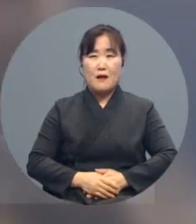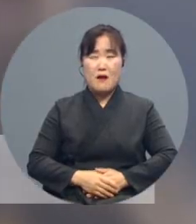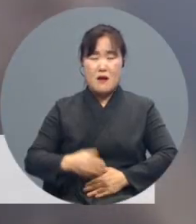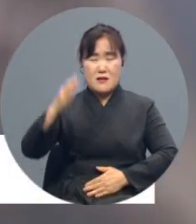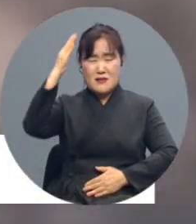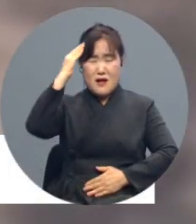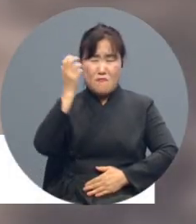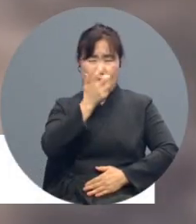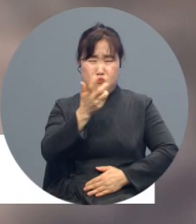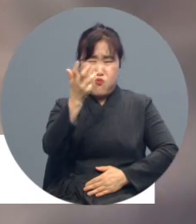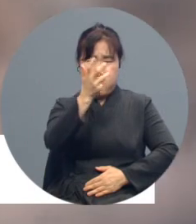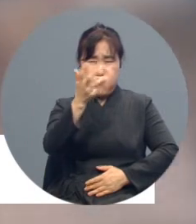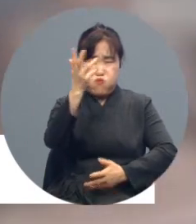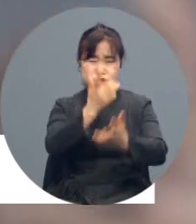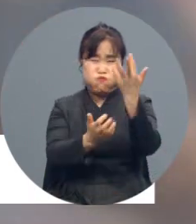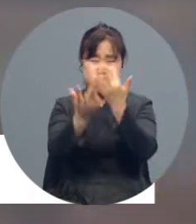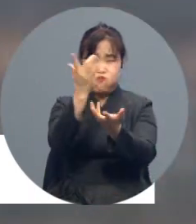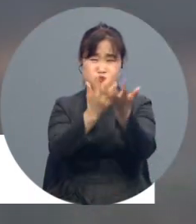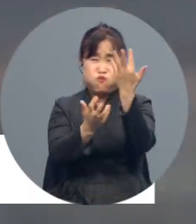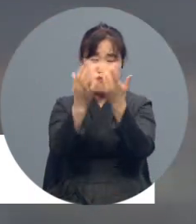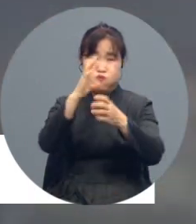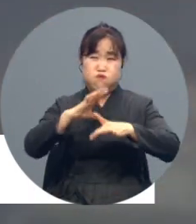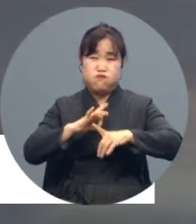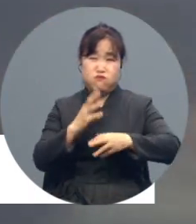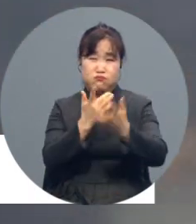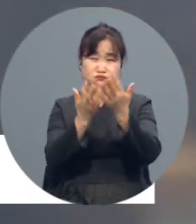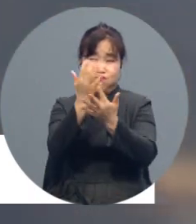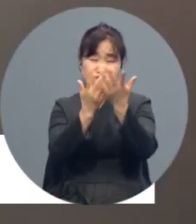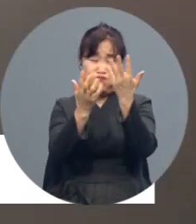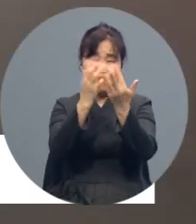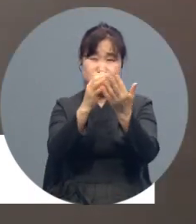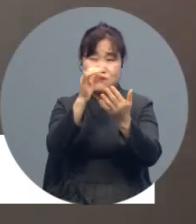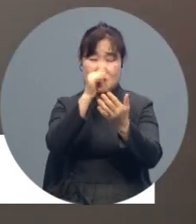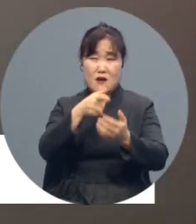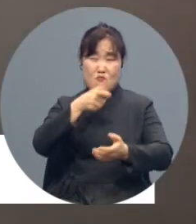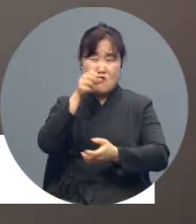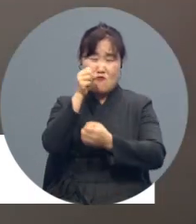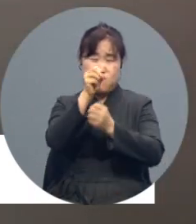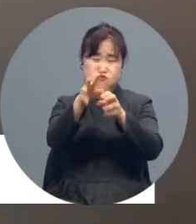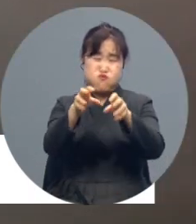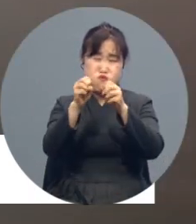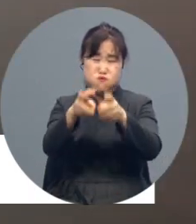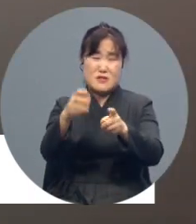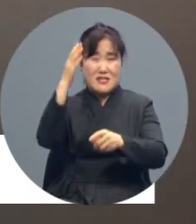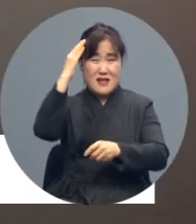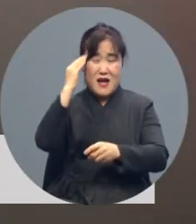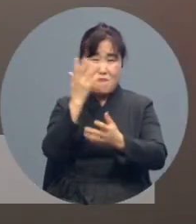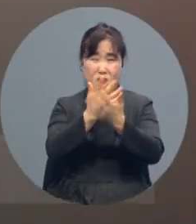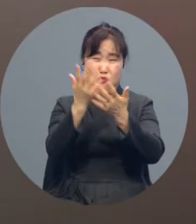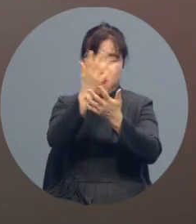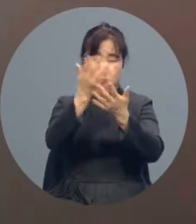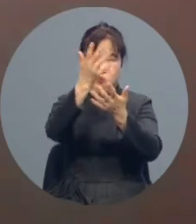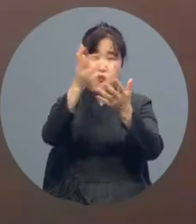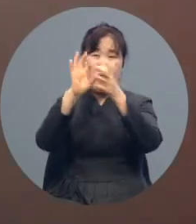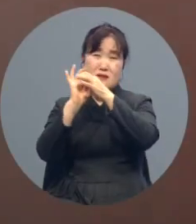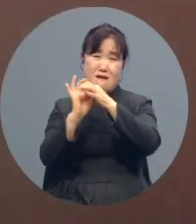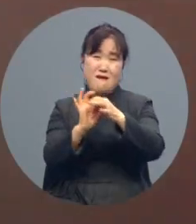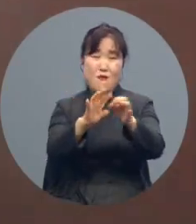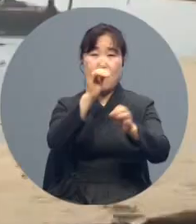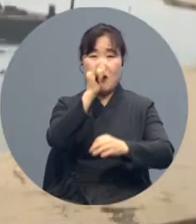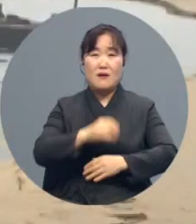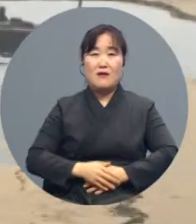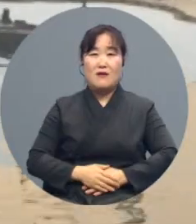시꺼먼 연기와 함께 불길이 무서운 기세로 치솟습니다. 물을 뿌려보지만 검뿌연 연기는 계속 뿜어져